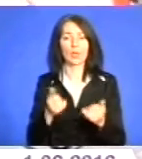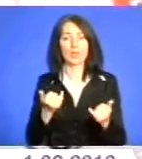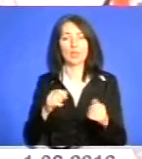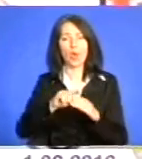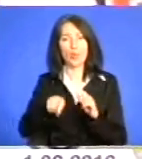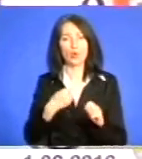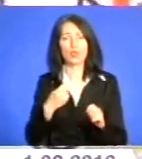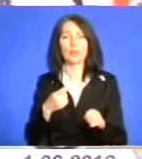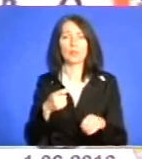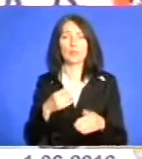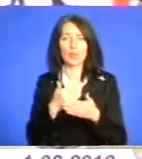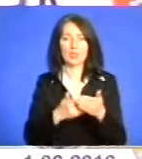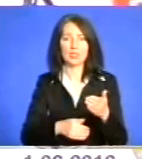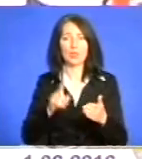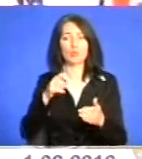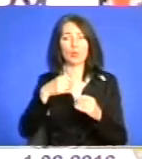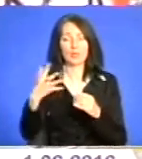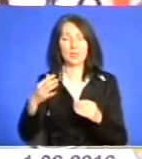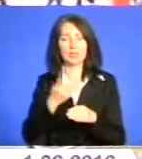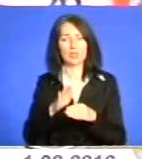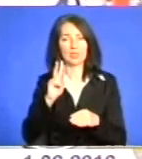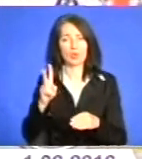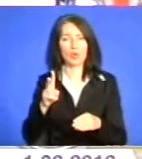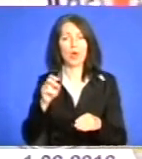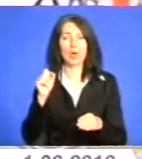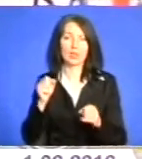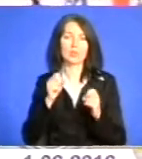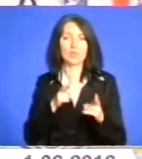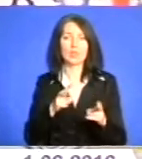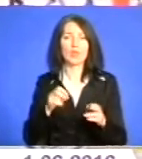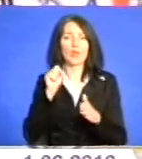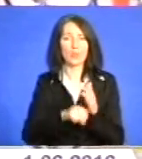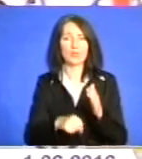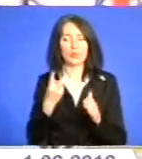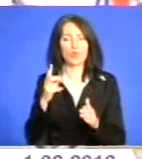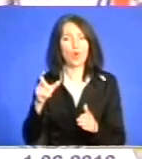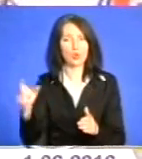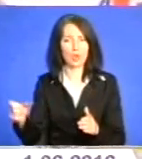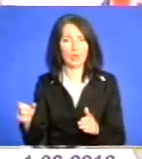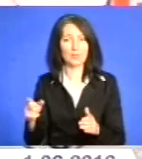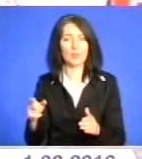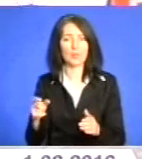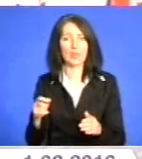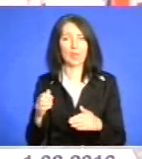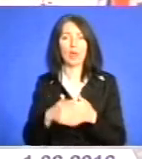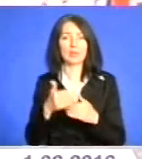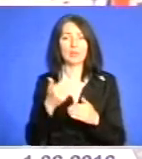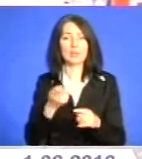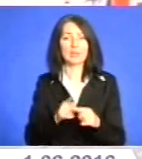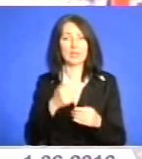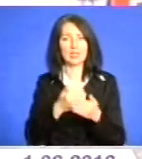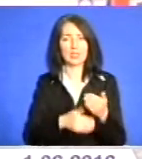за статтею 115 частиною 2. Це умисне вбивство двох людей. Значить, санкція даної статті